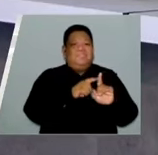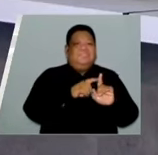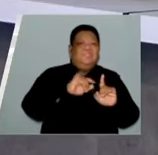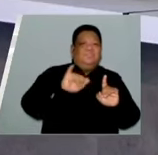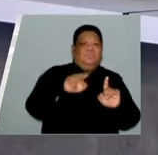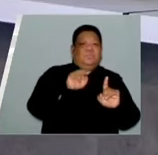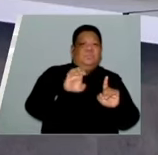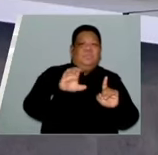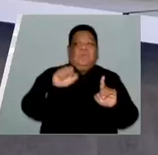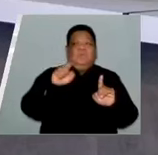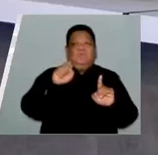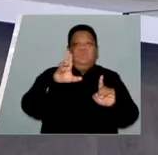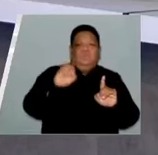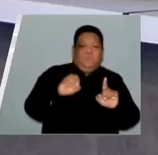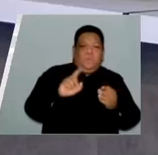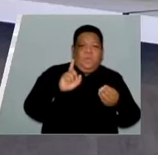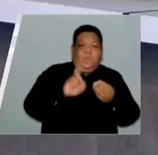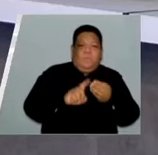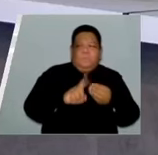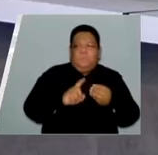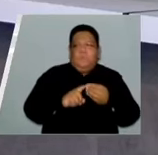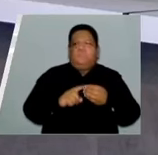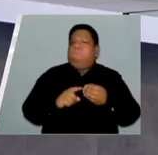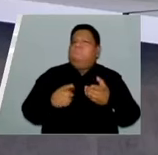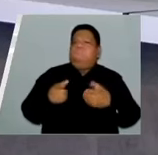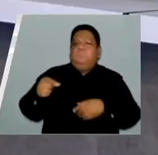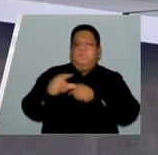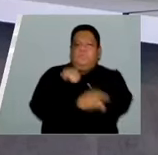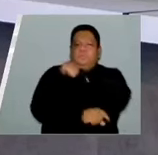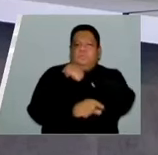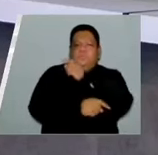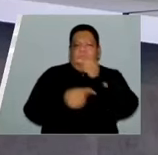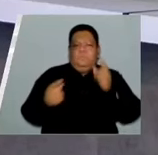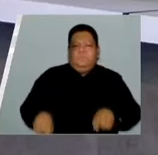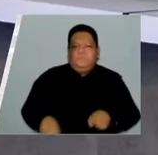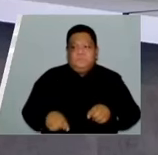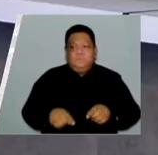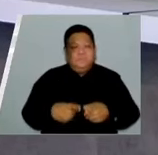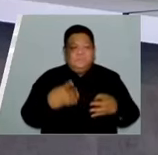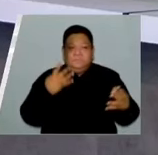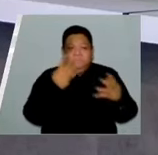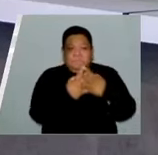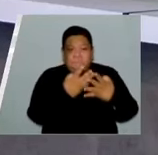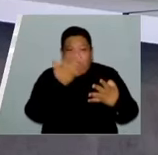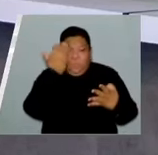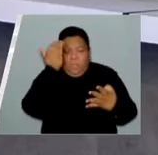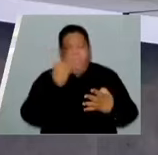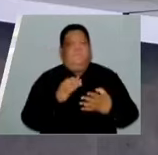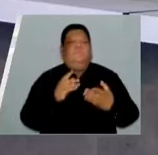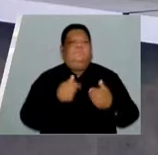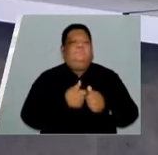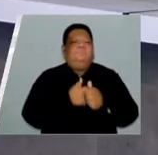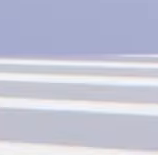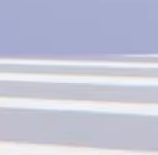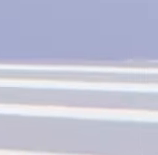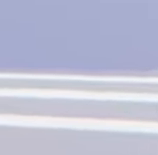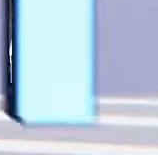sa Katanawan, Quezon. Ibinatay raw ang pag-aresto sa mga testimonya. Saksi si Jonathan